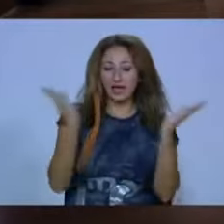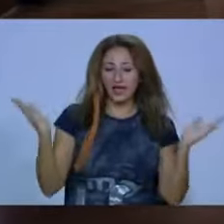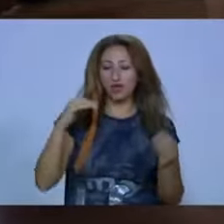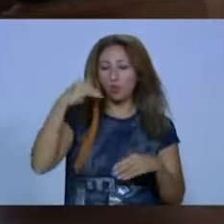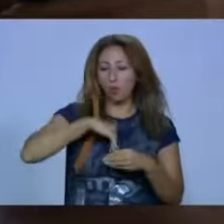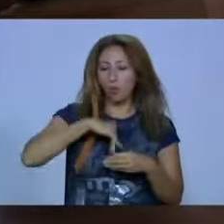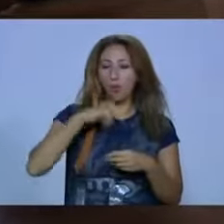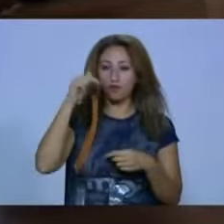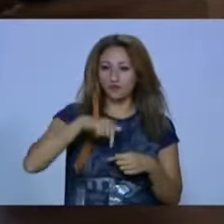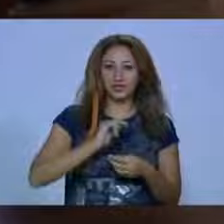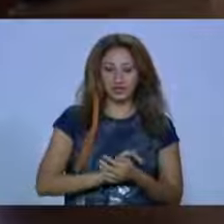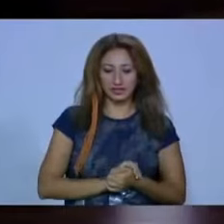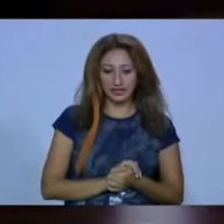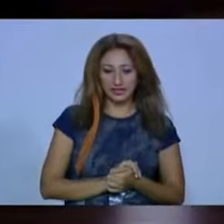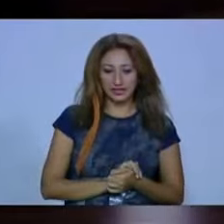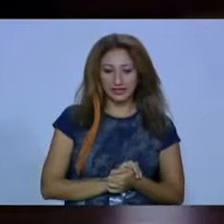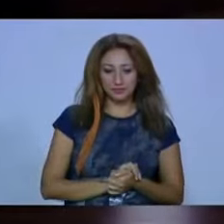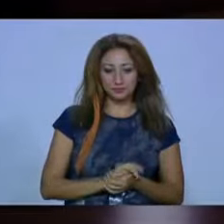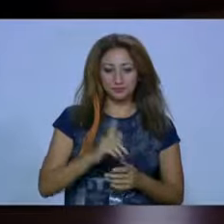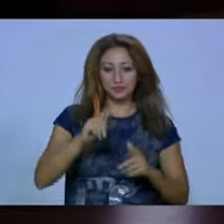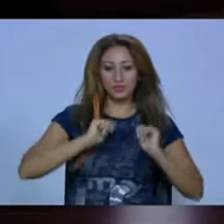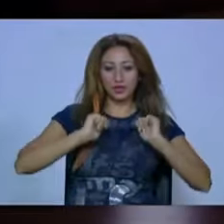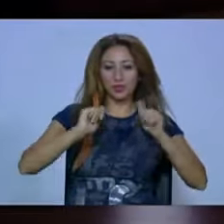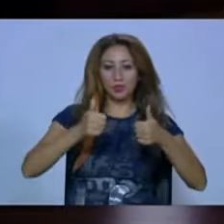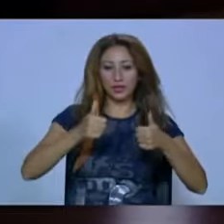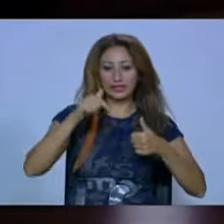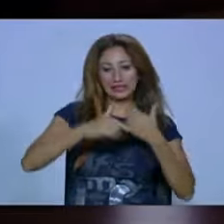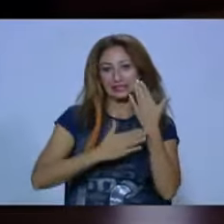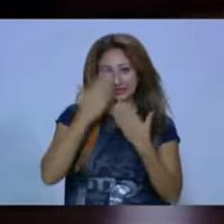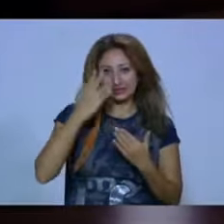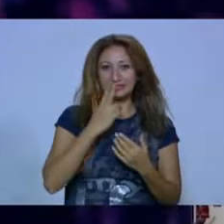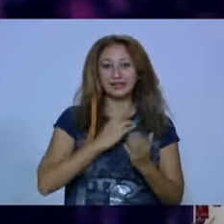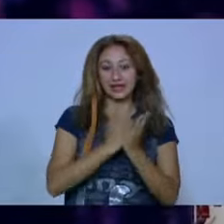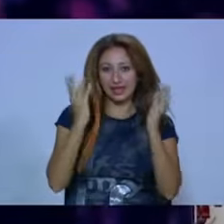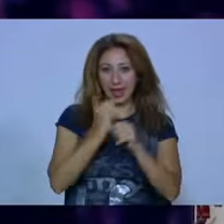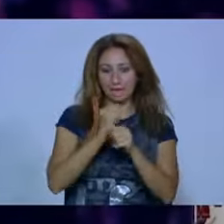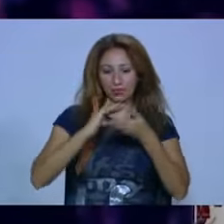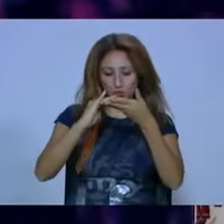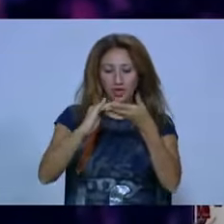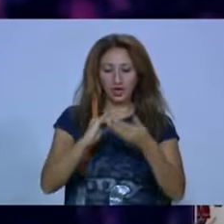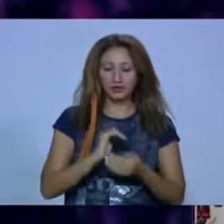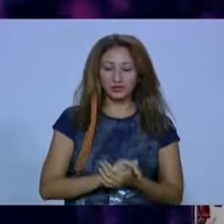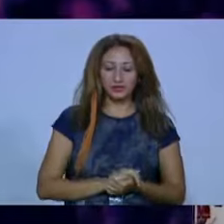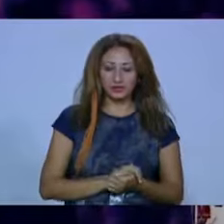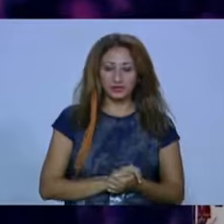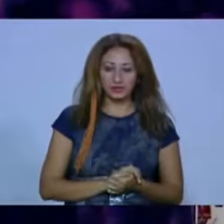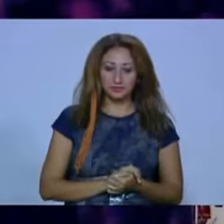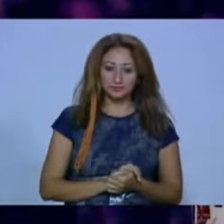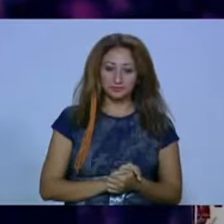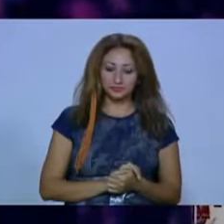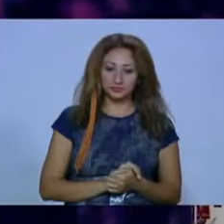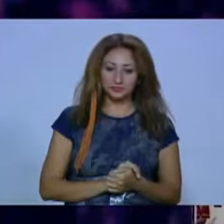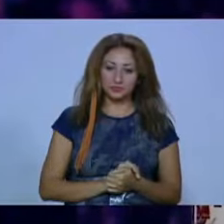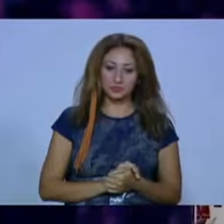الخير. واول حاجه عايز اقولها مبادره خير جات لي طازه لسه حالا دلوقتي، حد بعتها لي وقال لي ان انا لازم